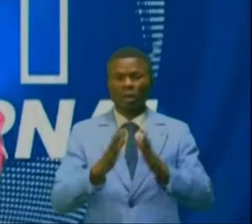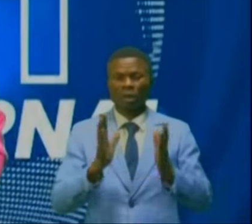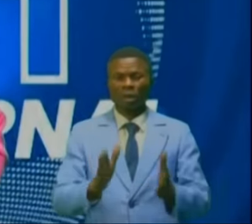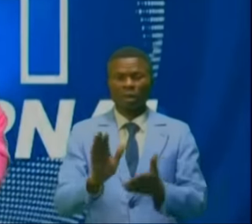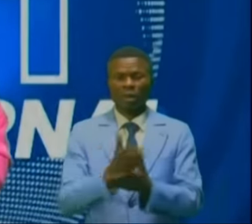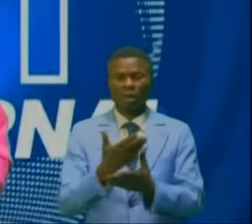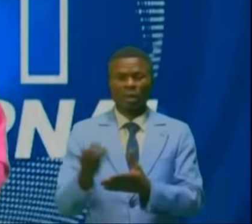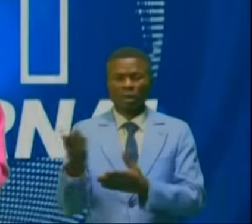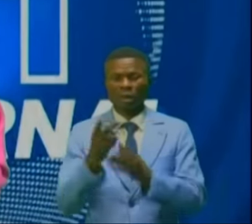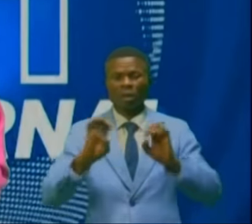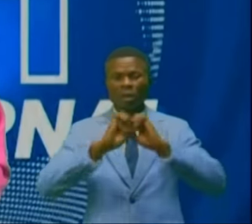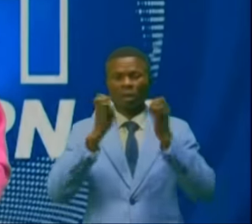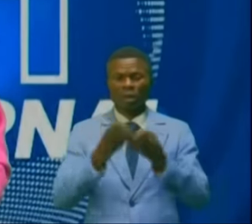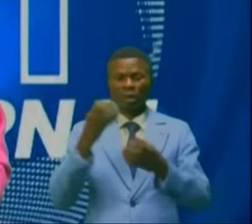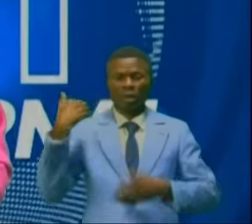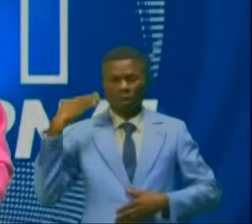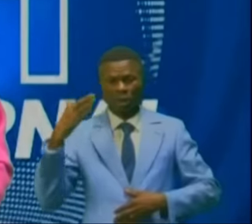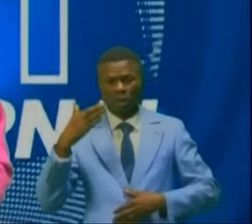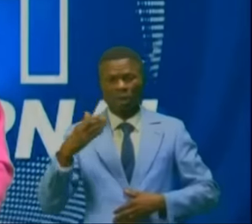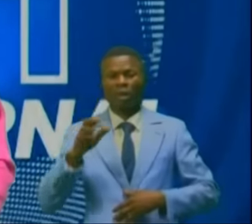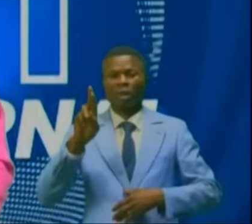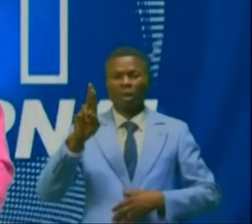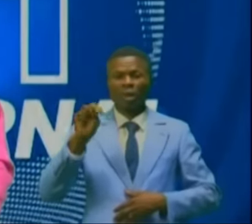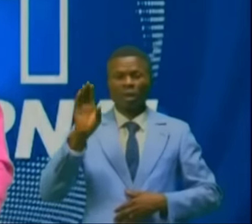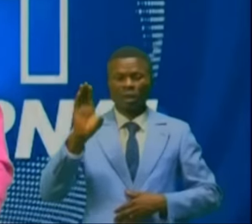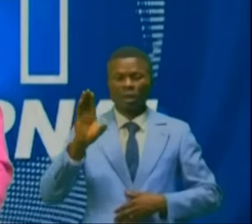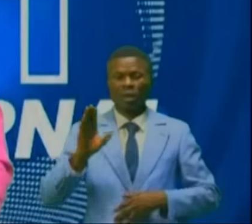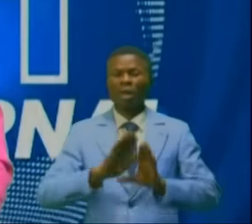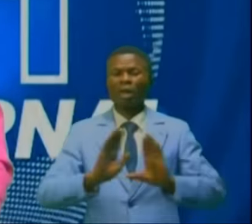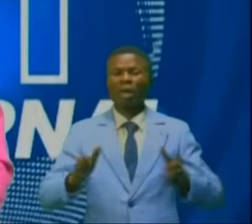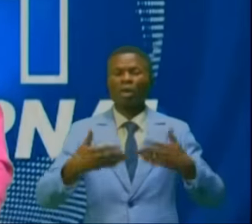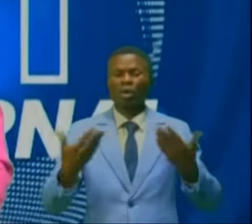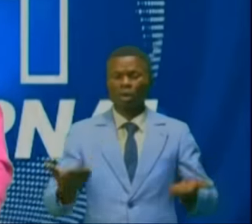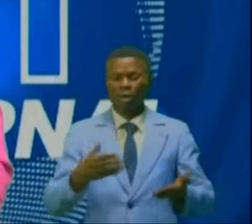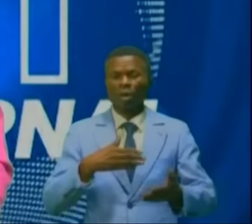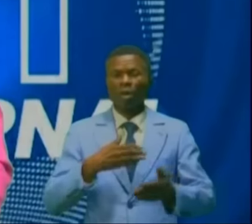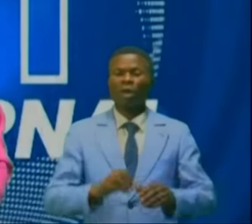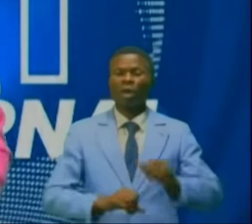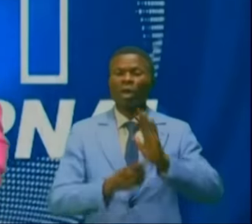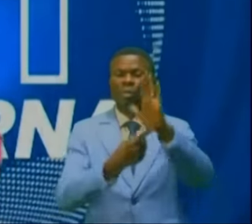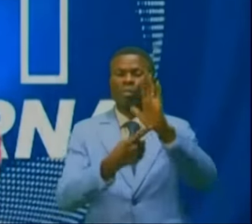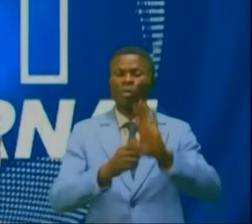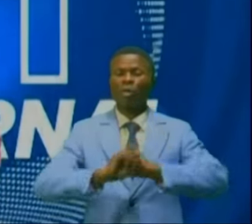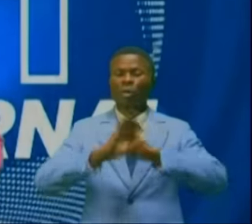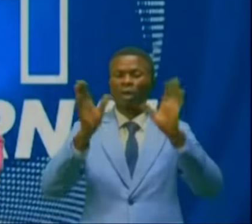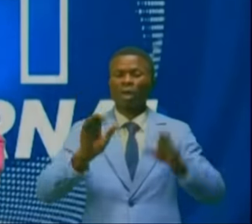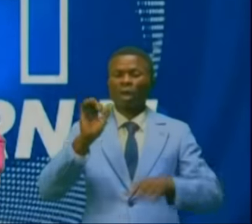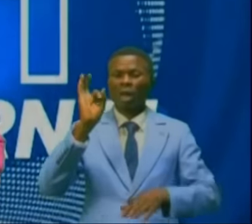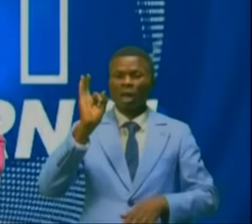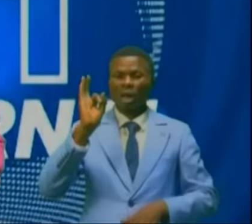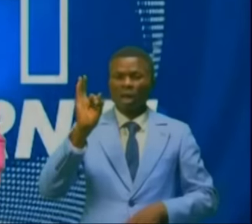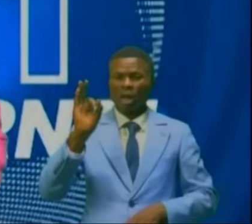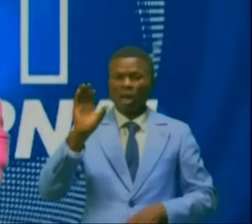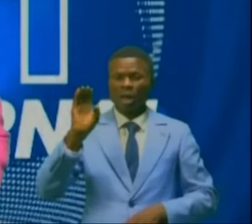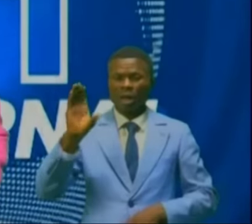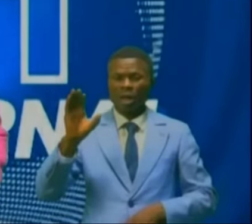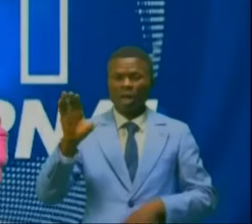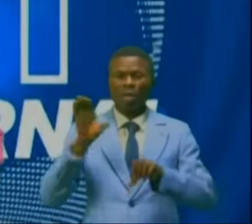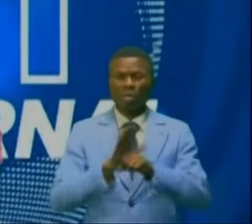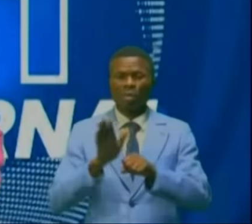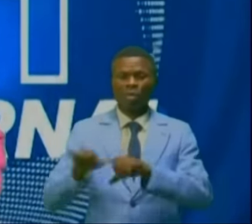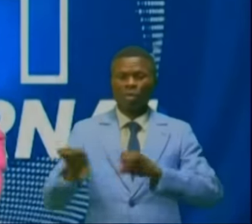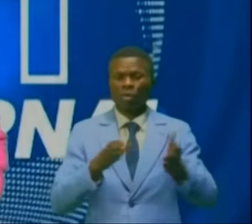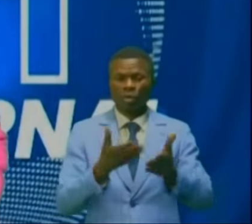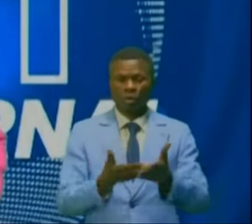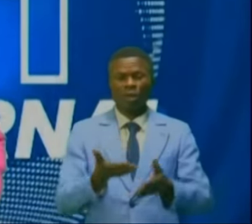entre ces deux entreprises et comment la RTNC pourra assurer la visibilité de la FEC dans ses différentes